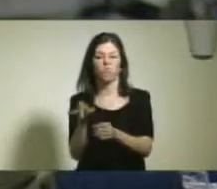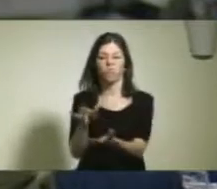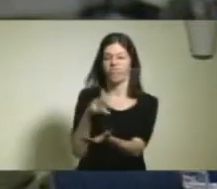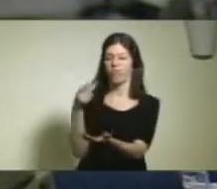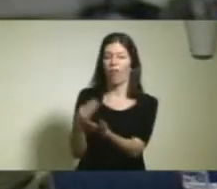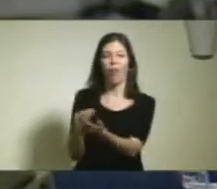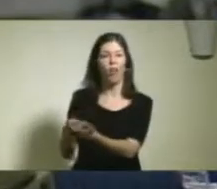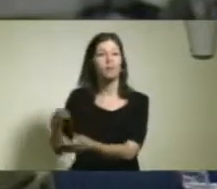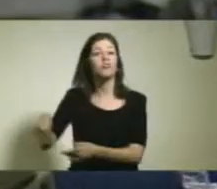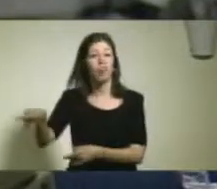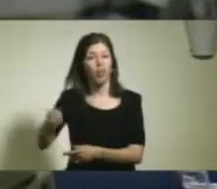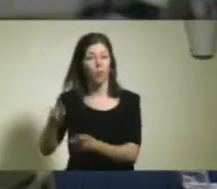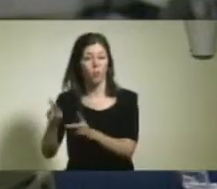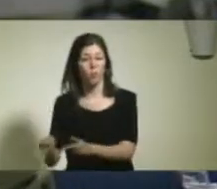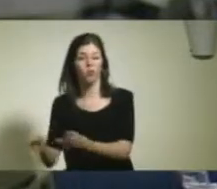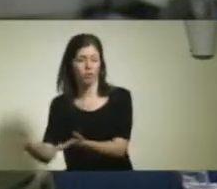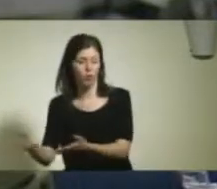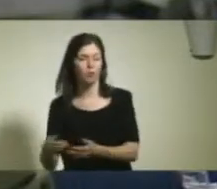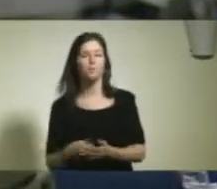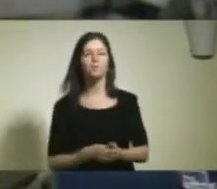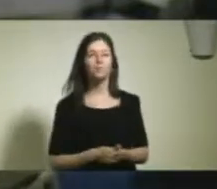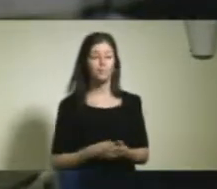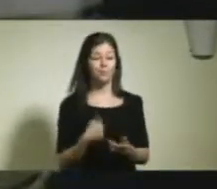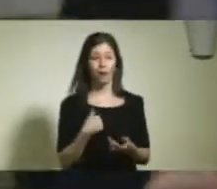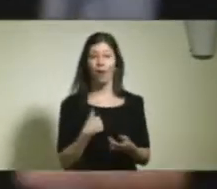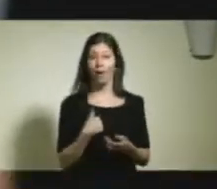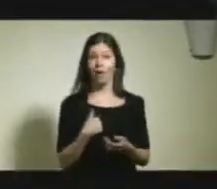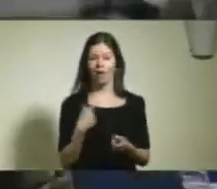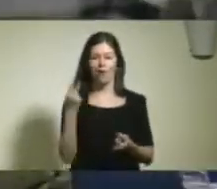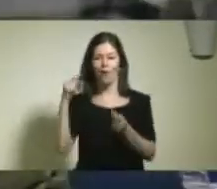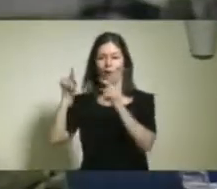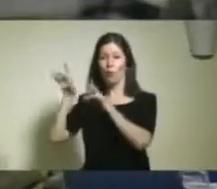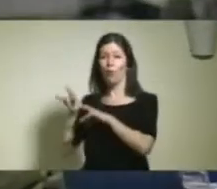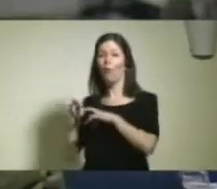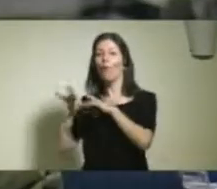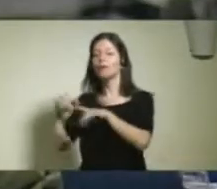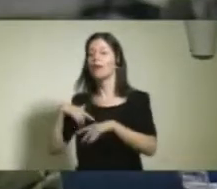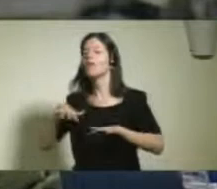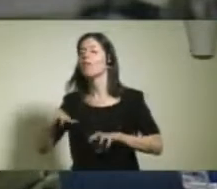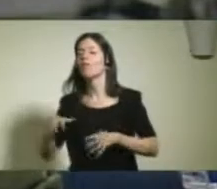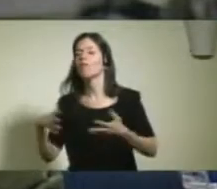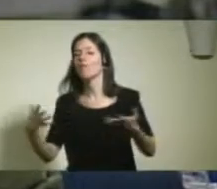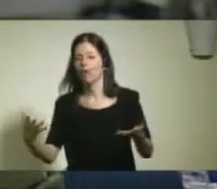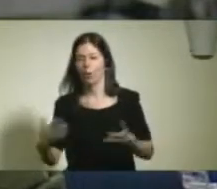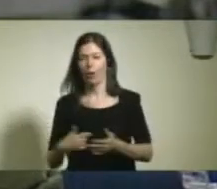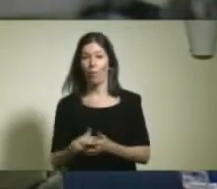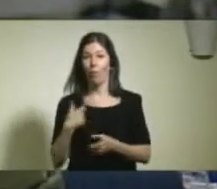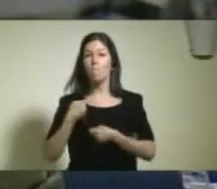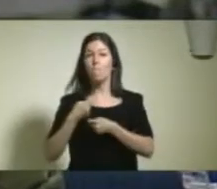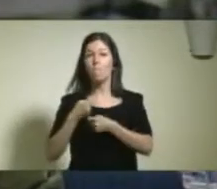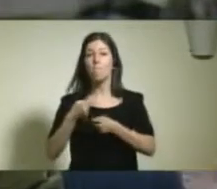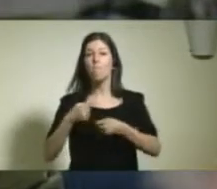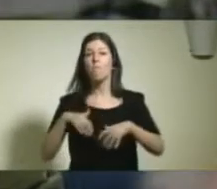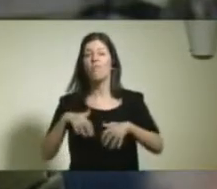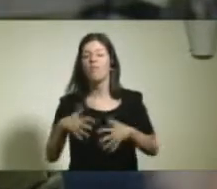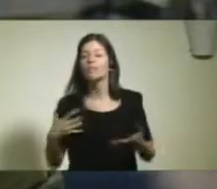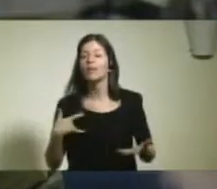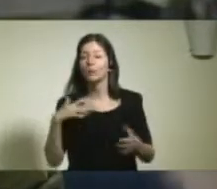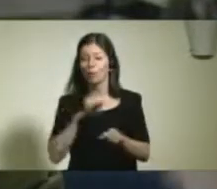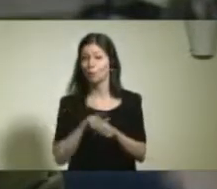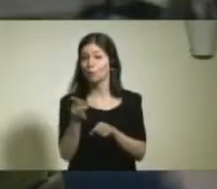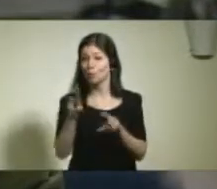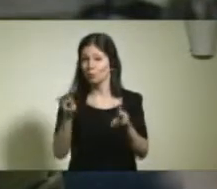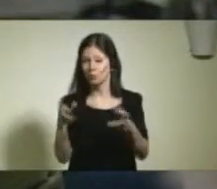Bon, voici ce qu'on va faire à mon retour en Australie pour notre manif là-dessus. Vous